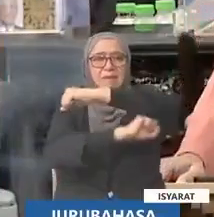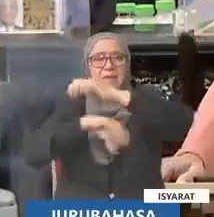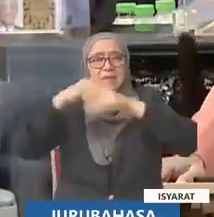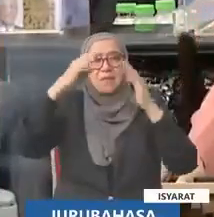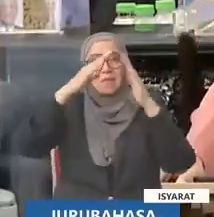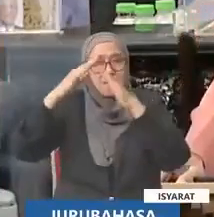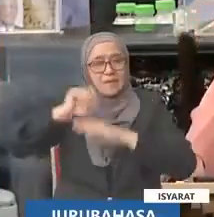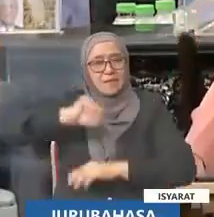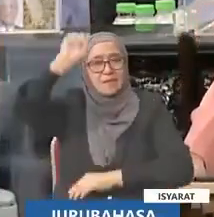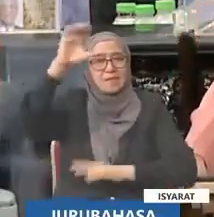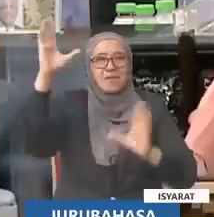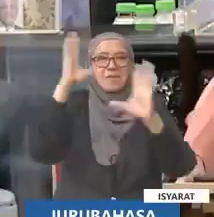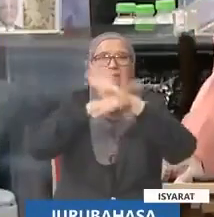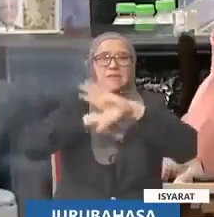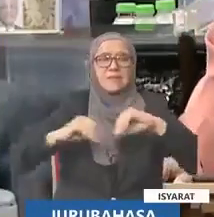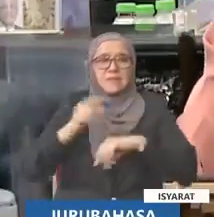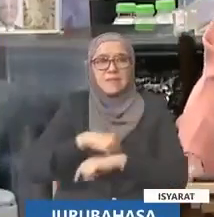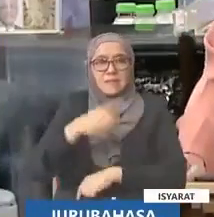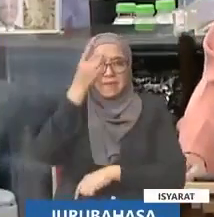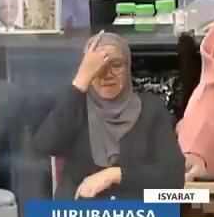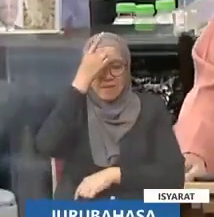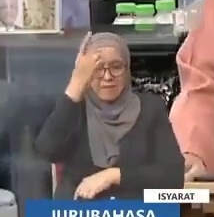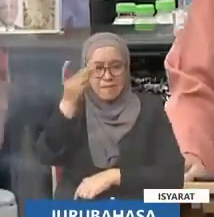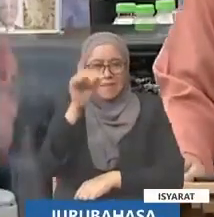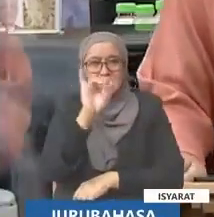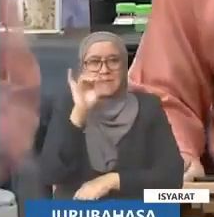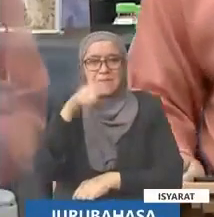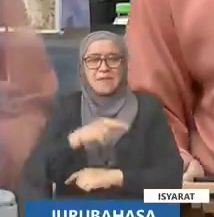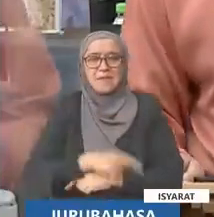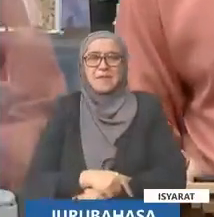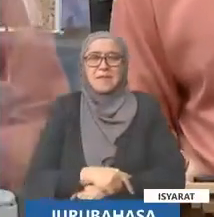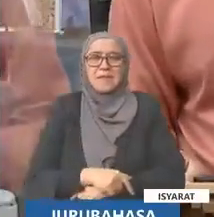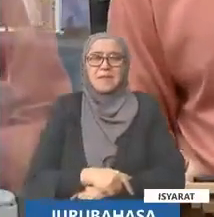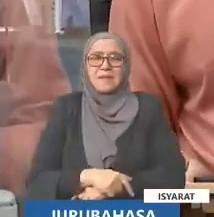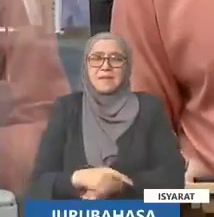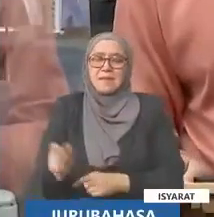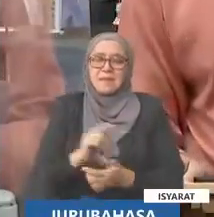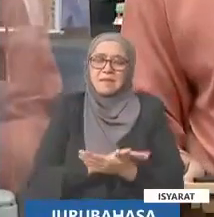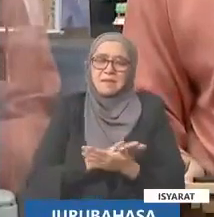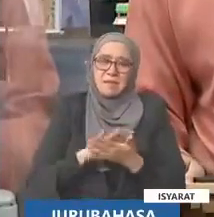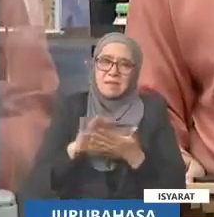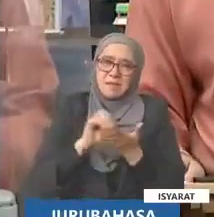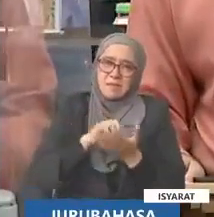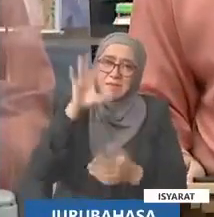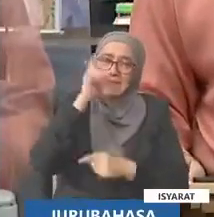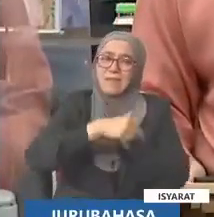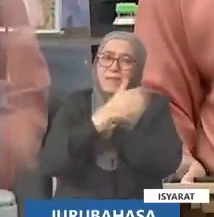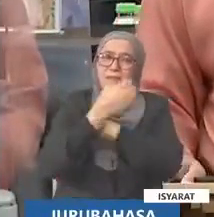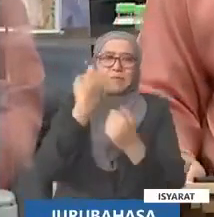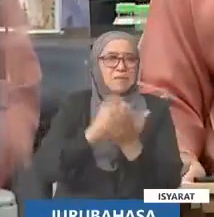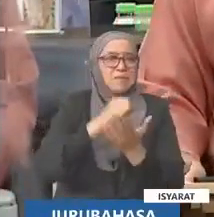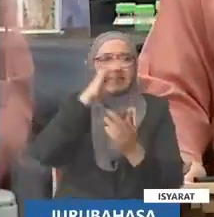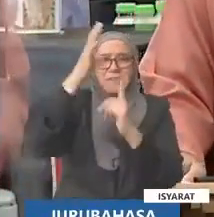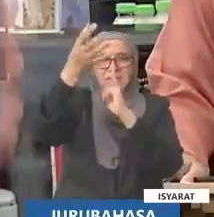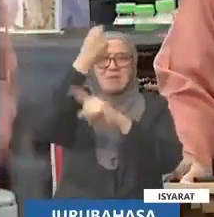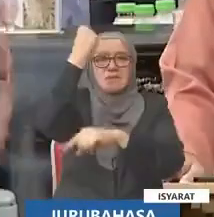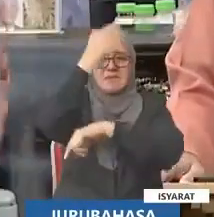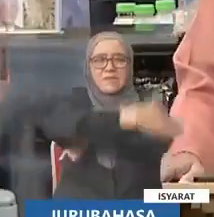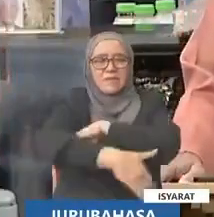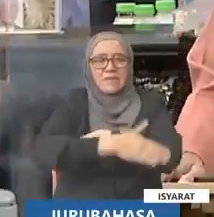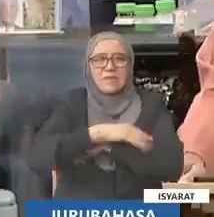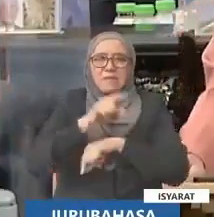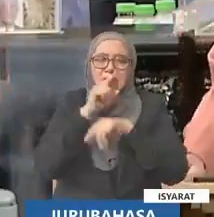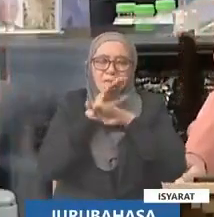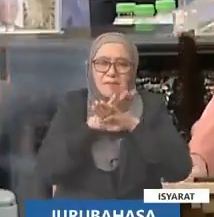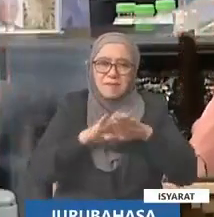Datuk Yang di-Pertua, kemakmuran ekonomi tidak akan tercapai tanpa negara yang aman dan damai. Bagi tahun hadapan, bajet